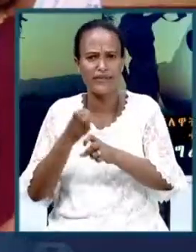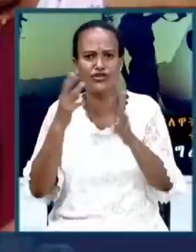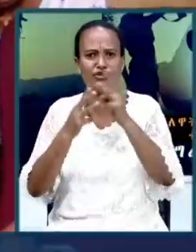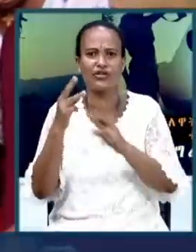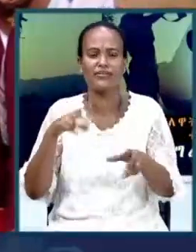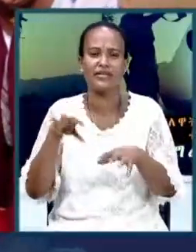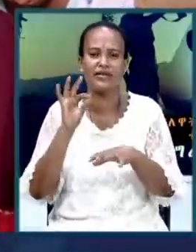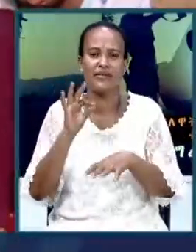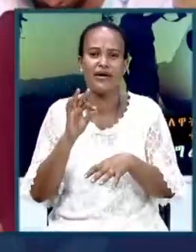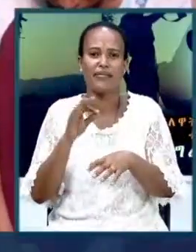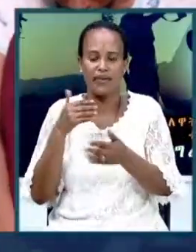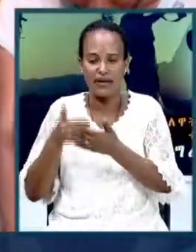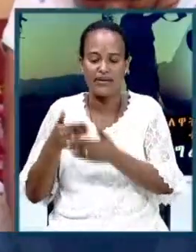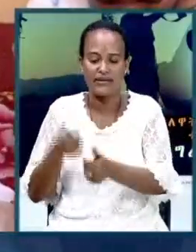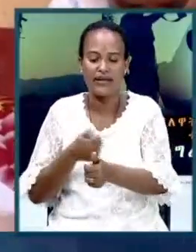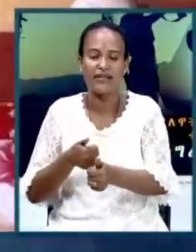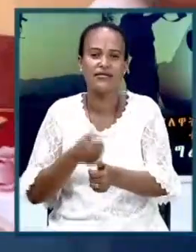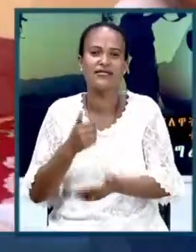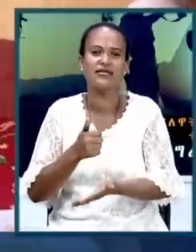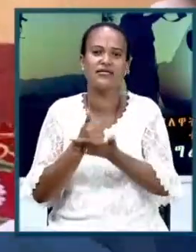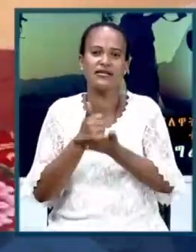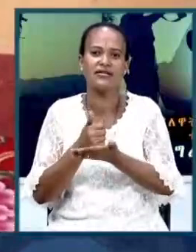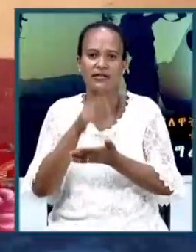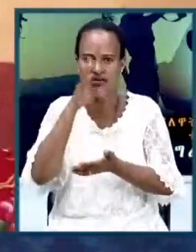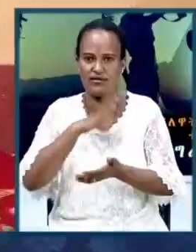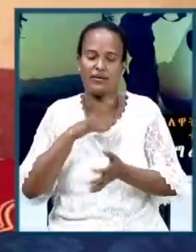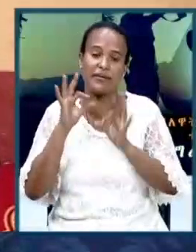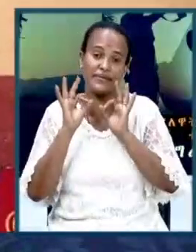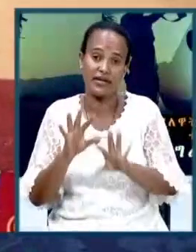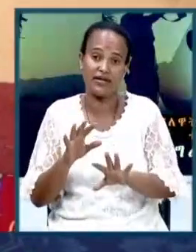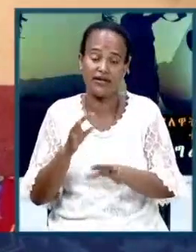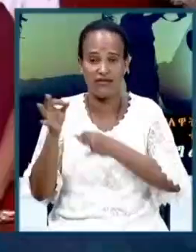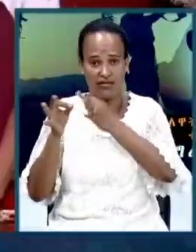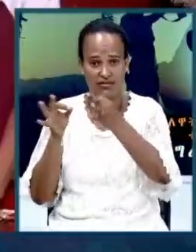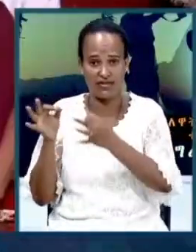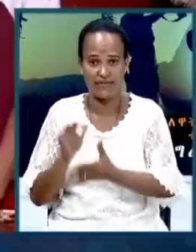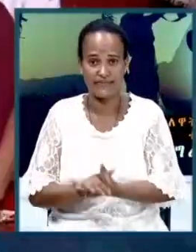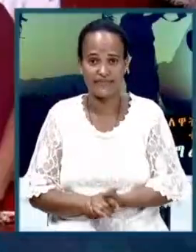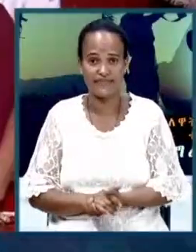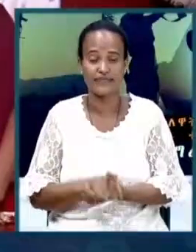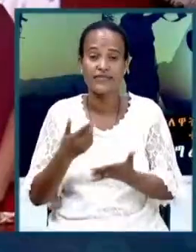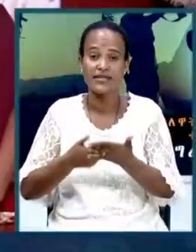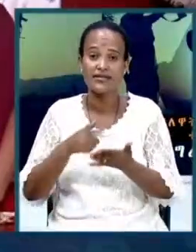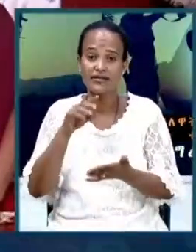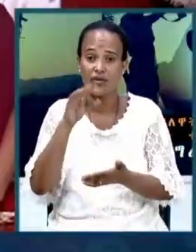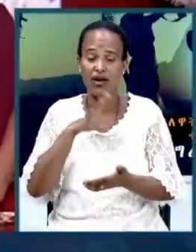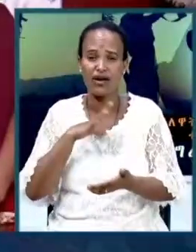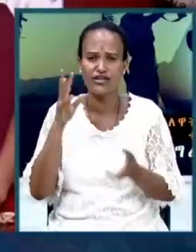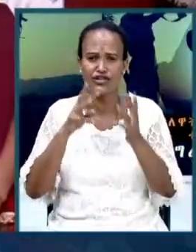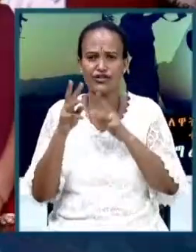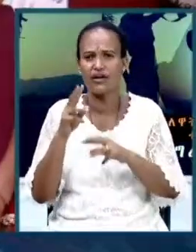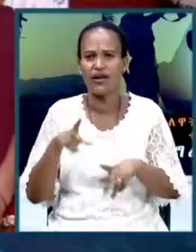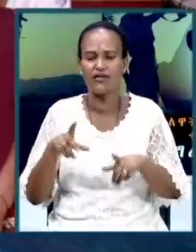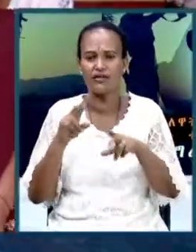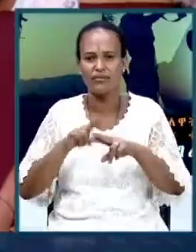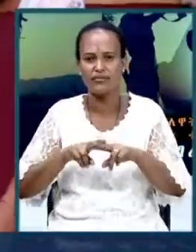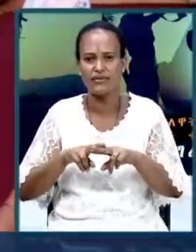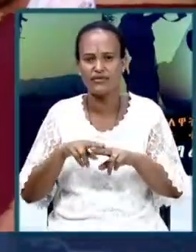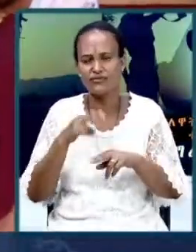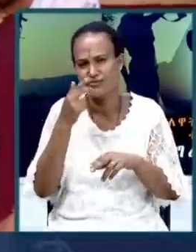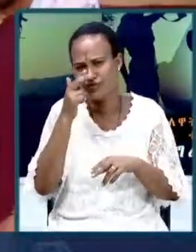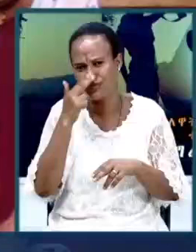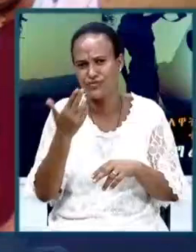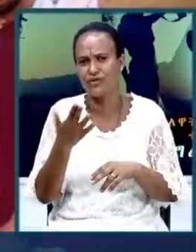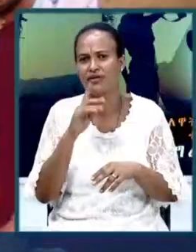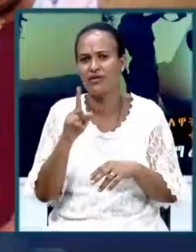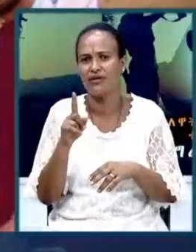زي كبان بقرباز كتاتلنن زحج زنن سب كم زي بلنين زجلس أ سالات شجرات أمد ليش تيا خليك